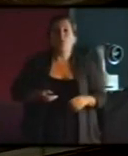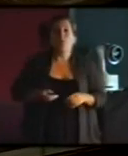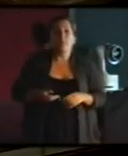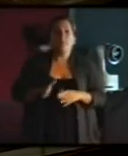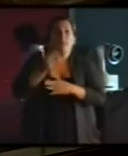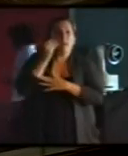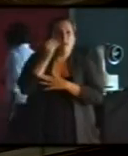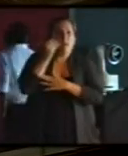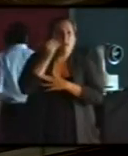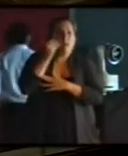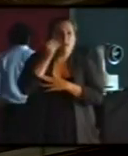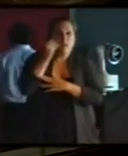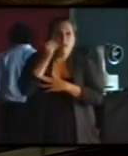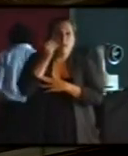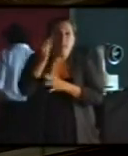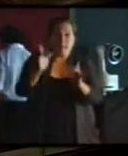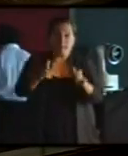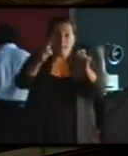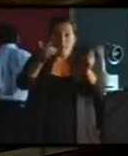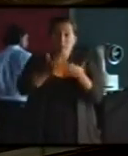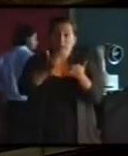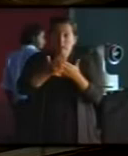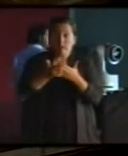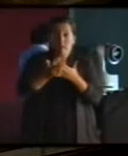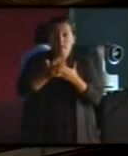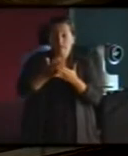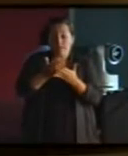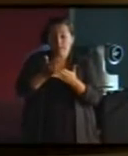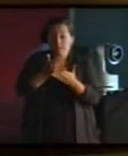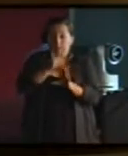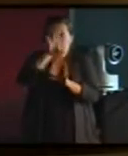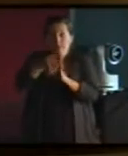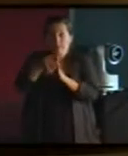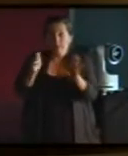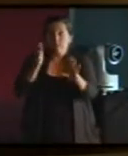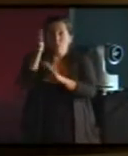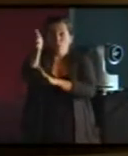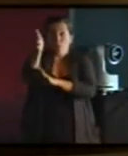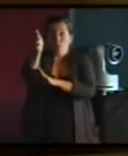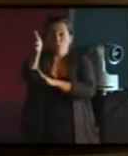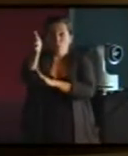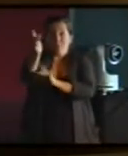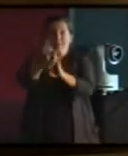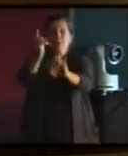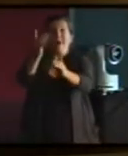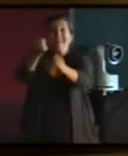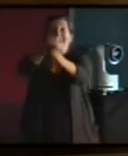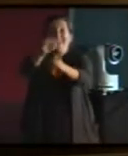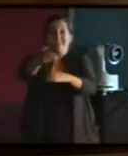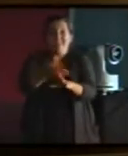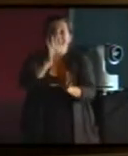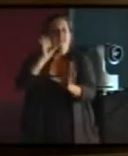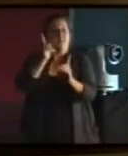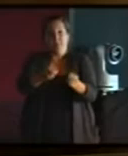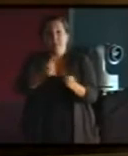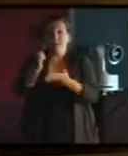ne donnez pas toutes les chances à ces bâtiments de s'inscrire dans l'histoire future et d'être du patrimoine.